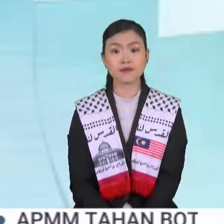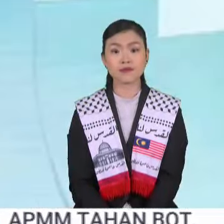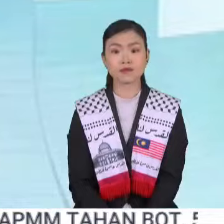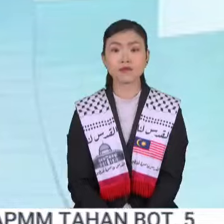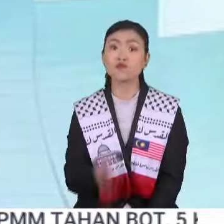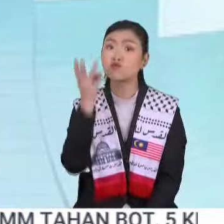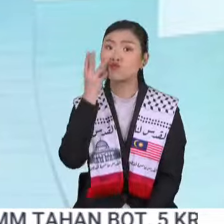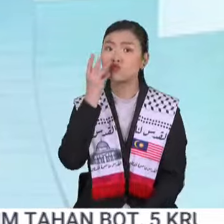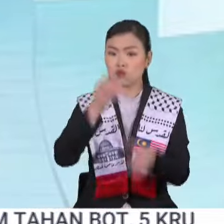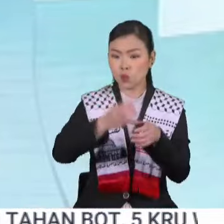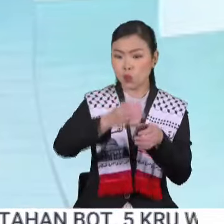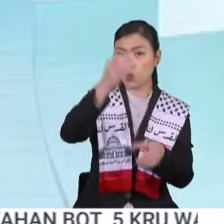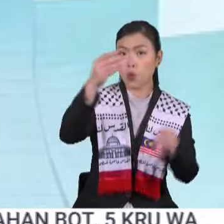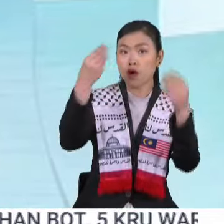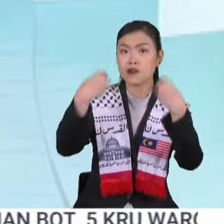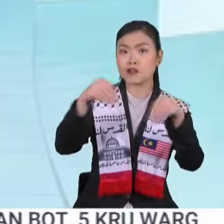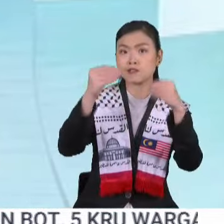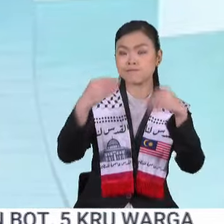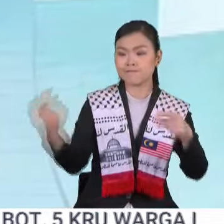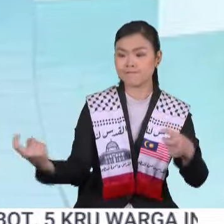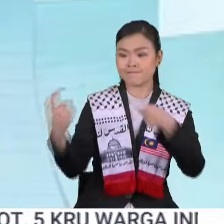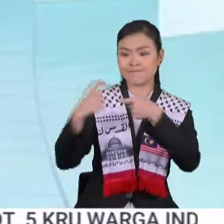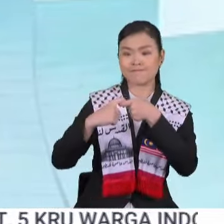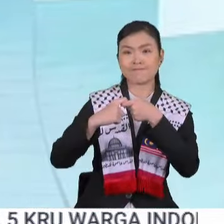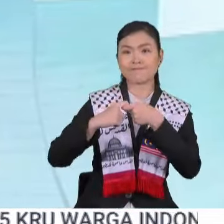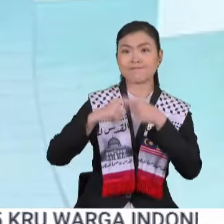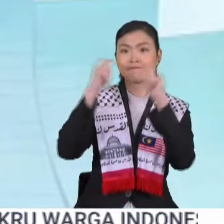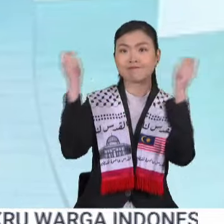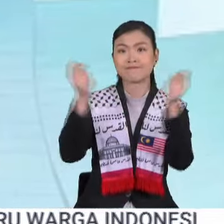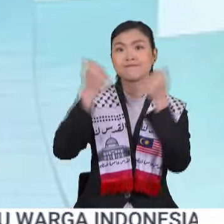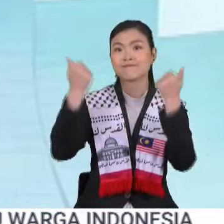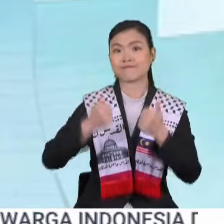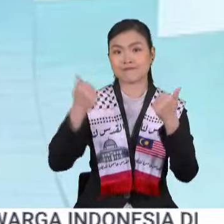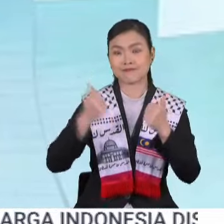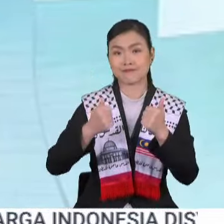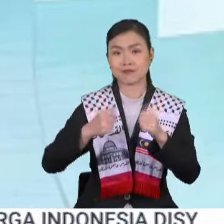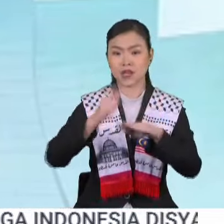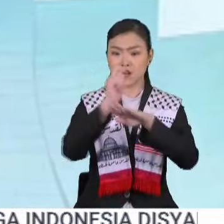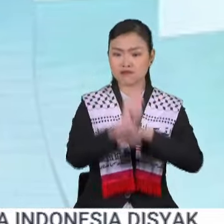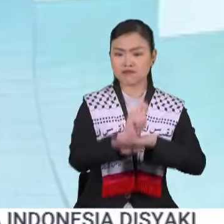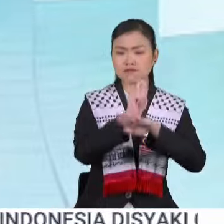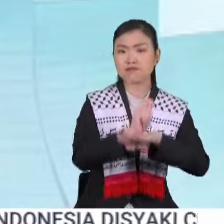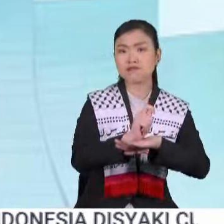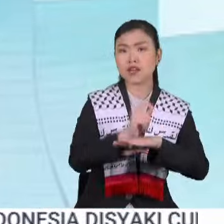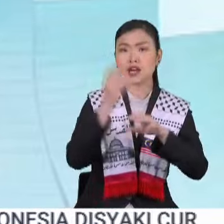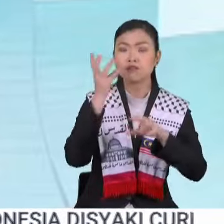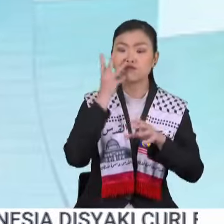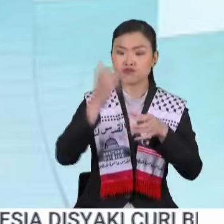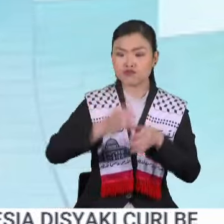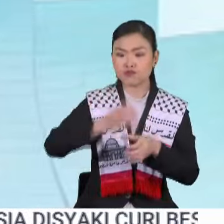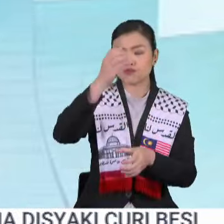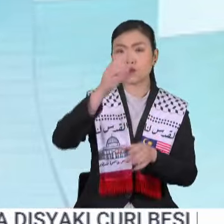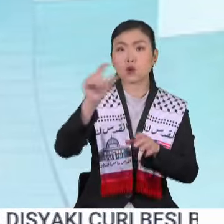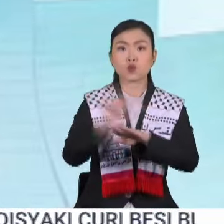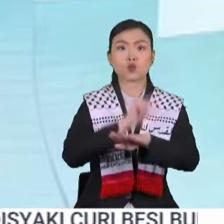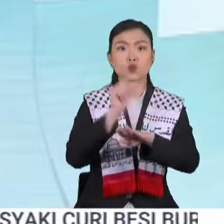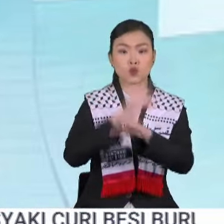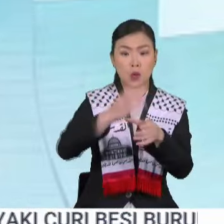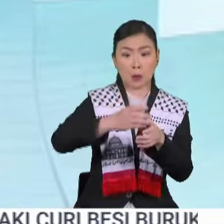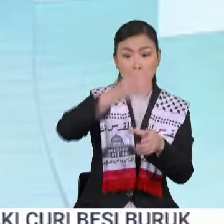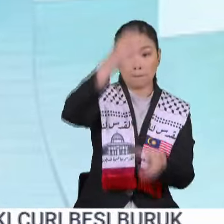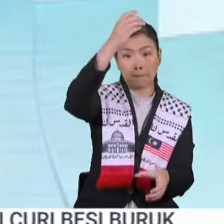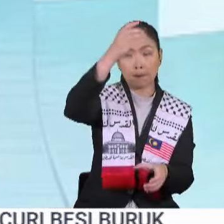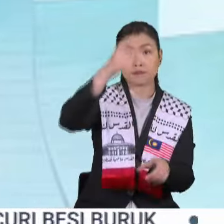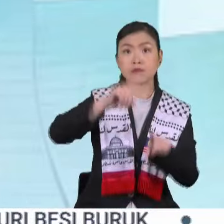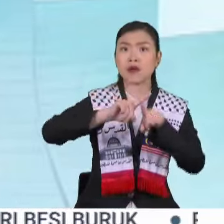Bersaudara, lemang juadah sinonim dengan sambutan Aidilfitri. Secara tradisinya, lemang dihasilkan dengan menggunakan buluh sebagai acuan.